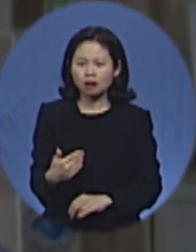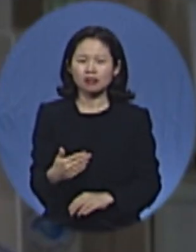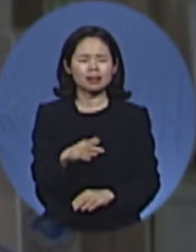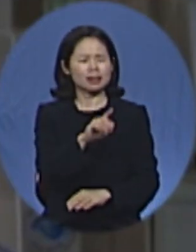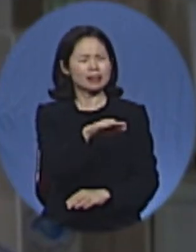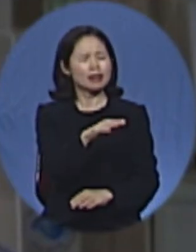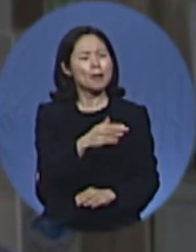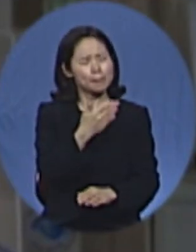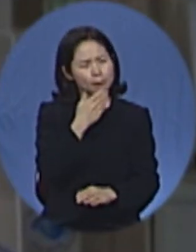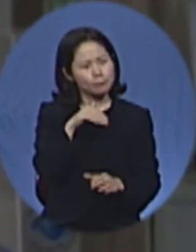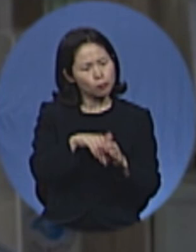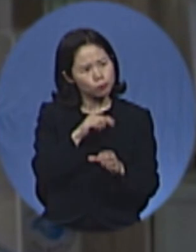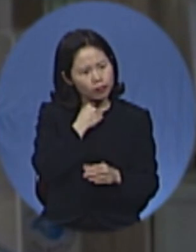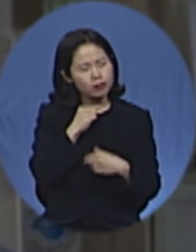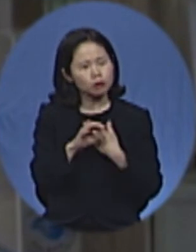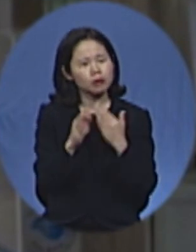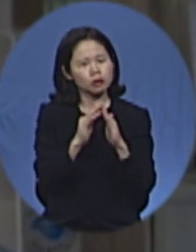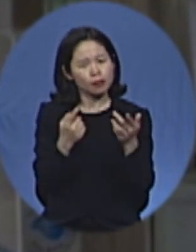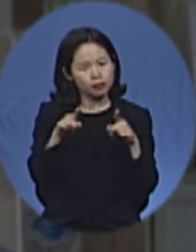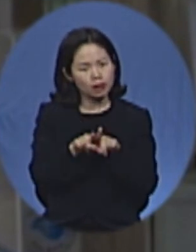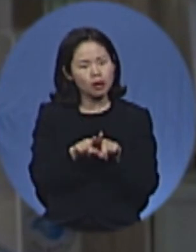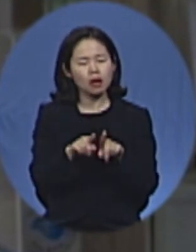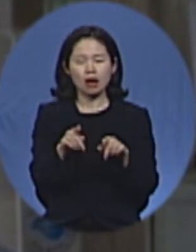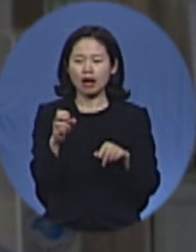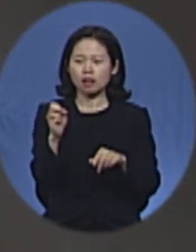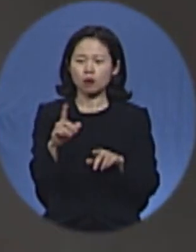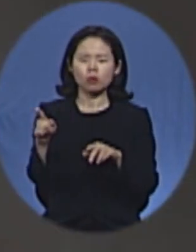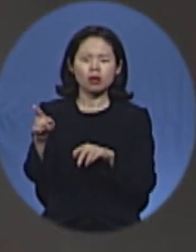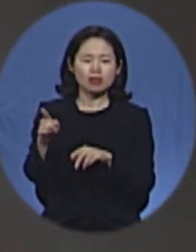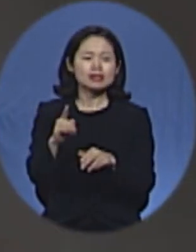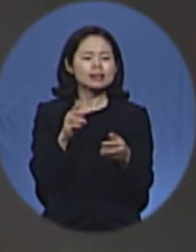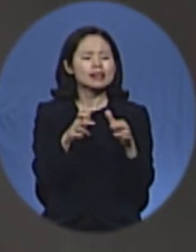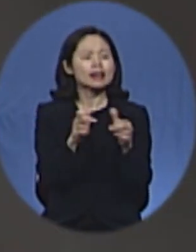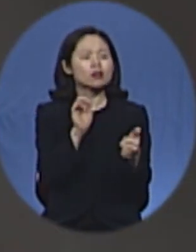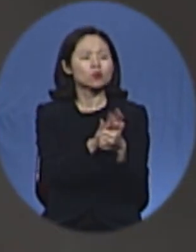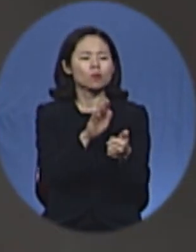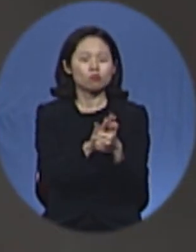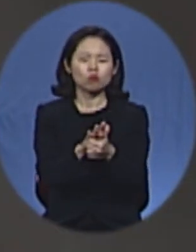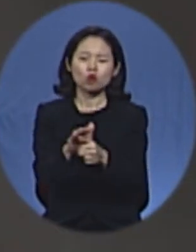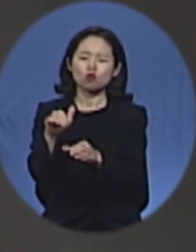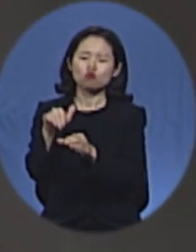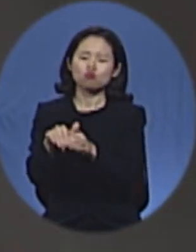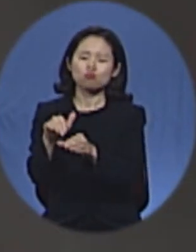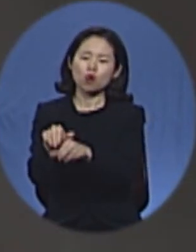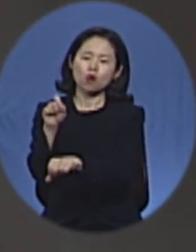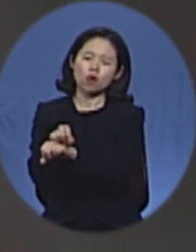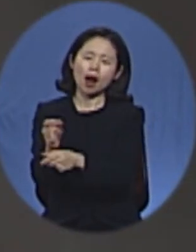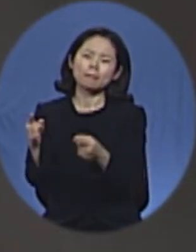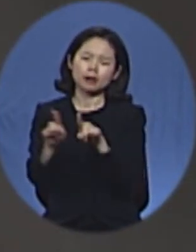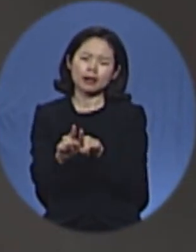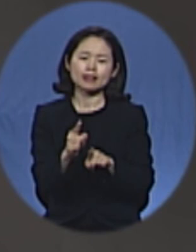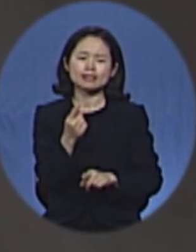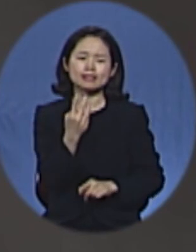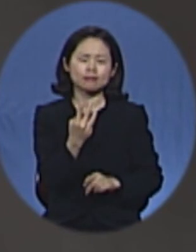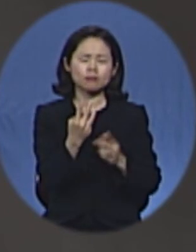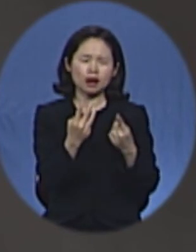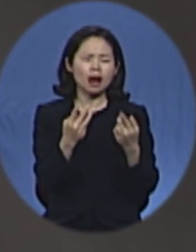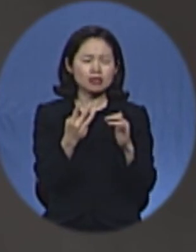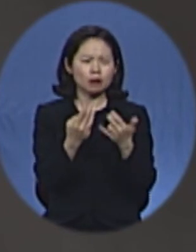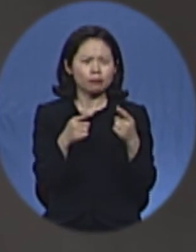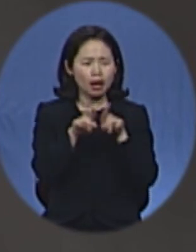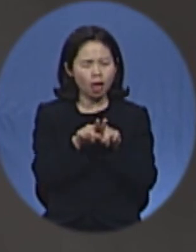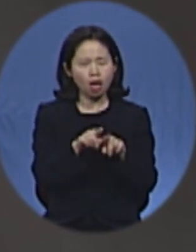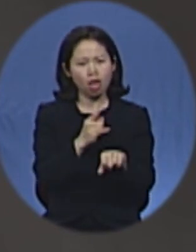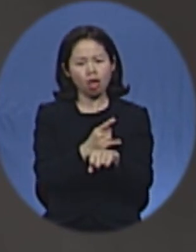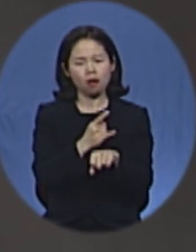함께 오거나 장애가 있는 선거인을 도와주기 위해 배치된 투표사무원들과 함께해야 한다고 했는데요. 정